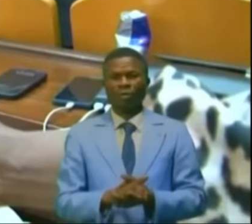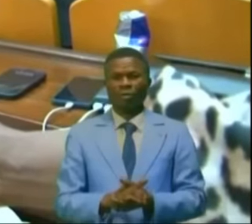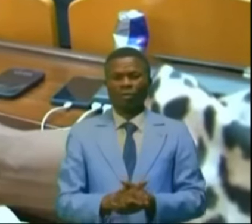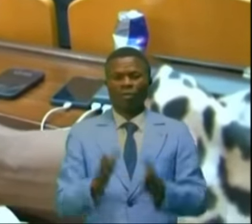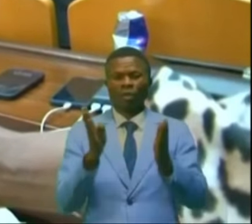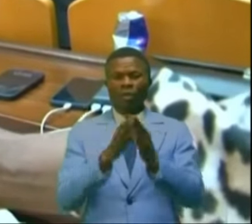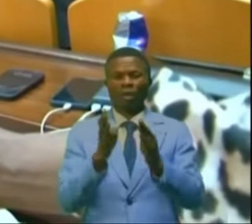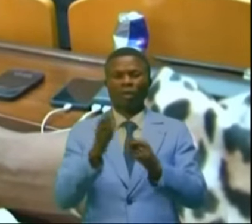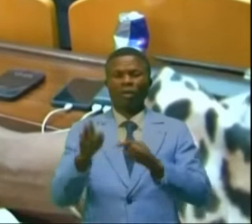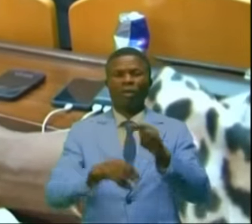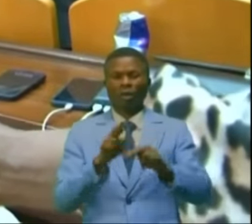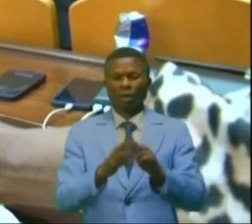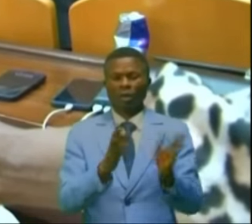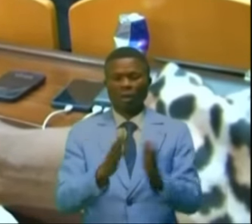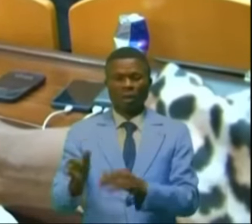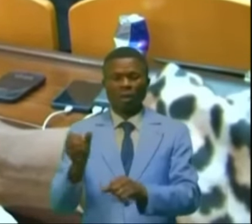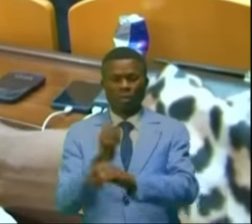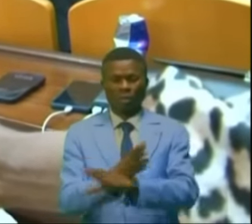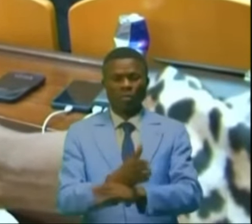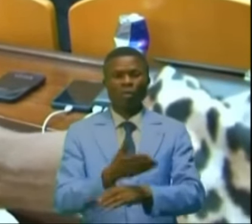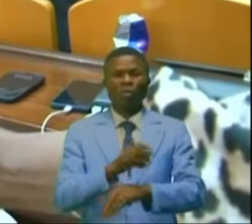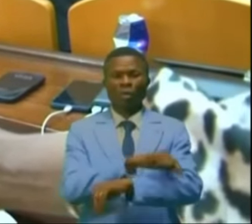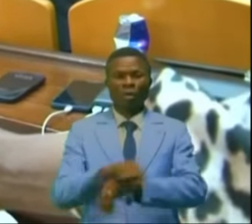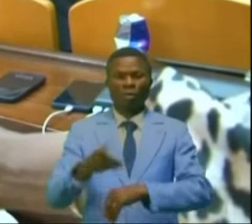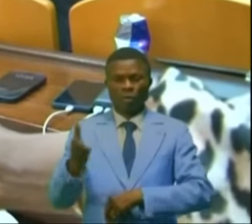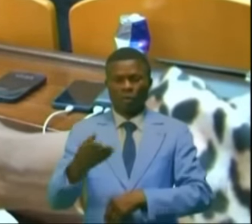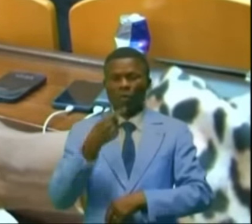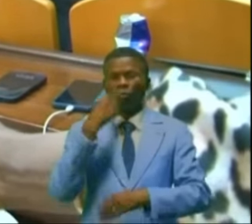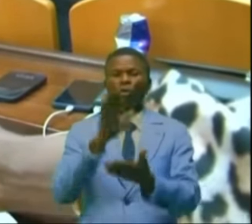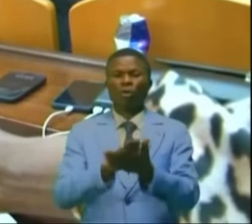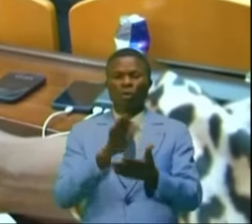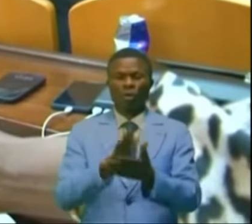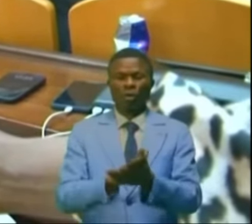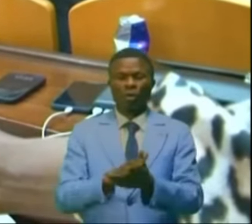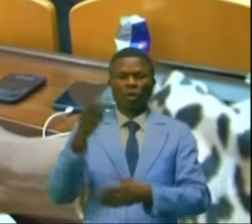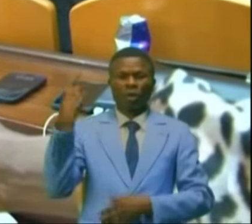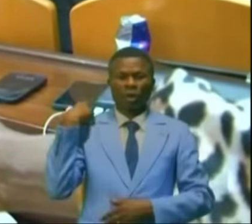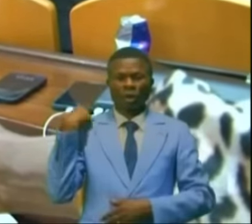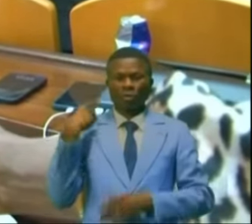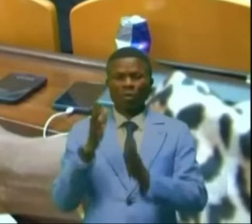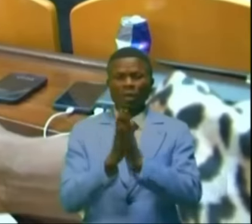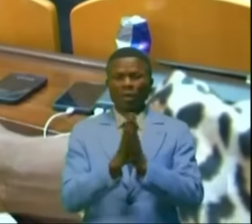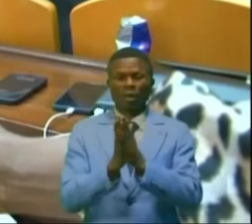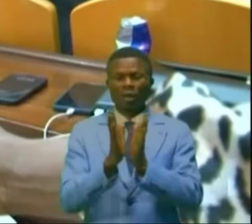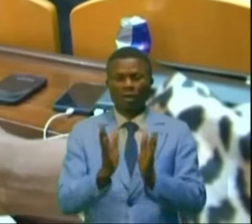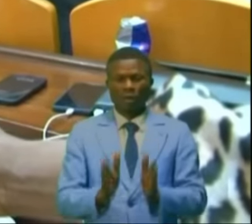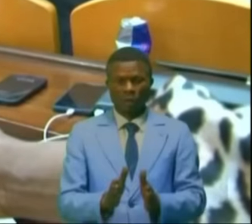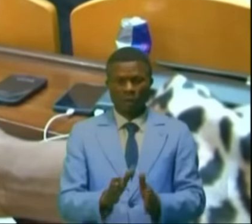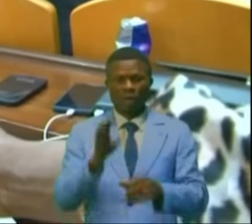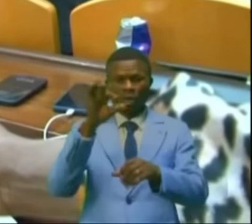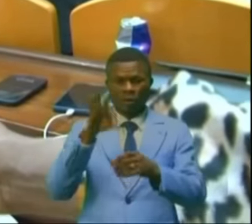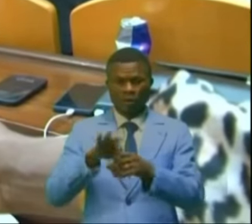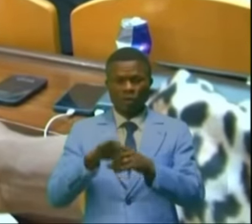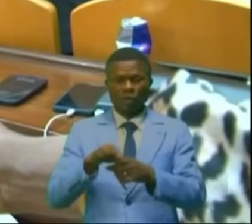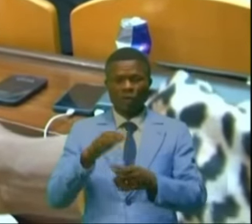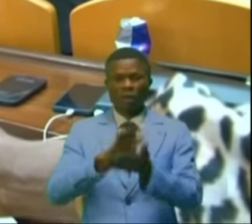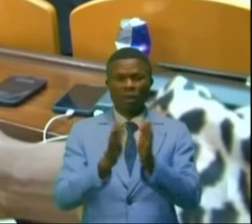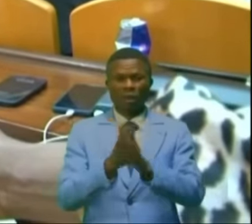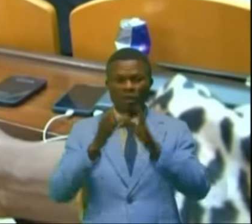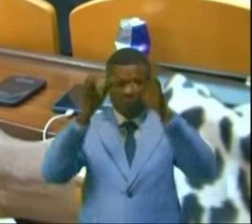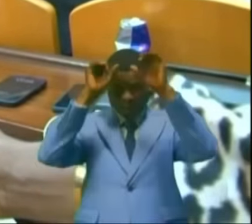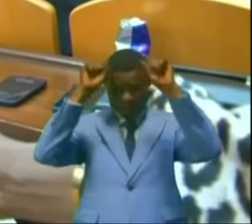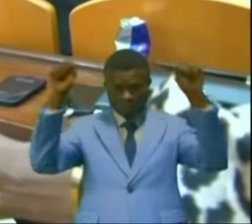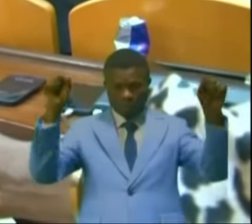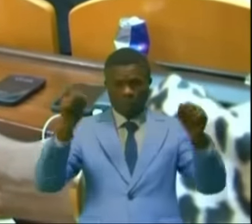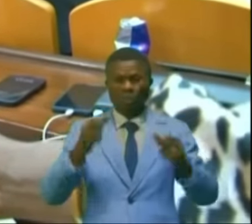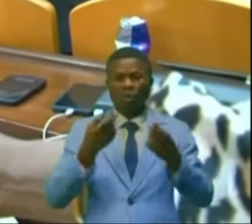l'Assemblée nationale dispose de son bureau, dont nous tenons à féliciter l'honorable Vital Kamerhe, qui est élu président. Et